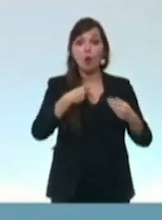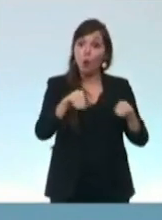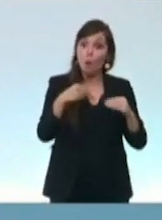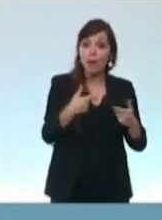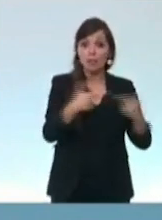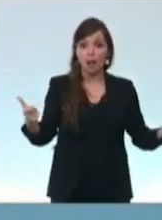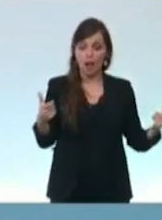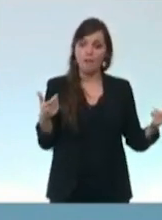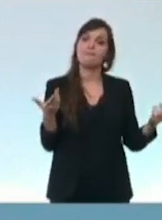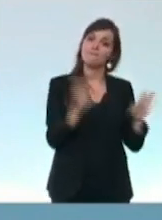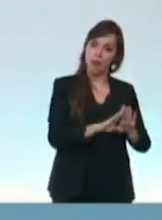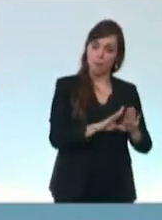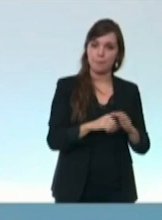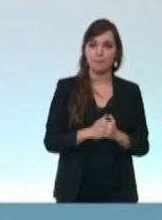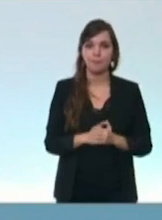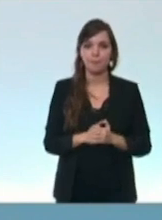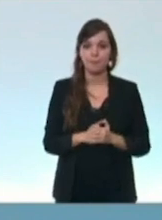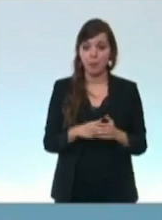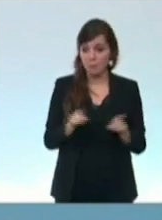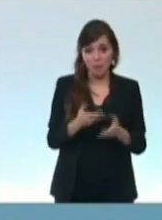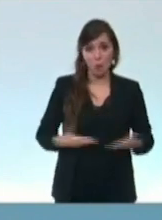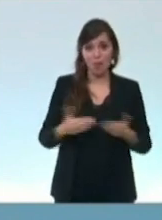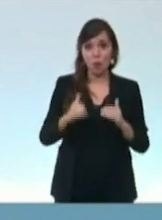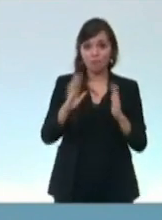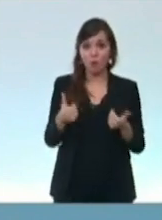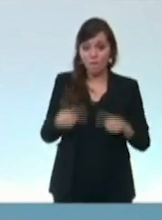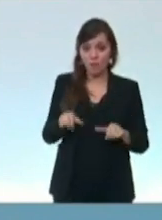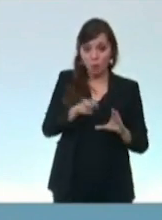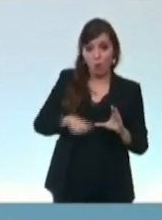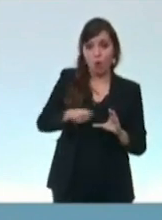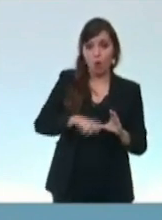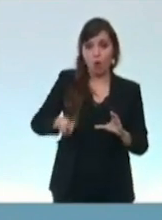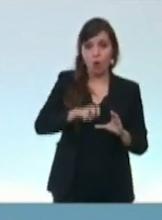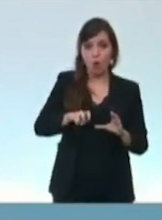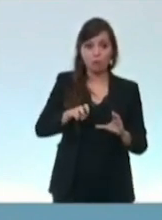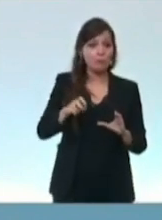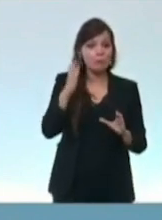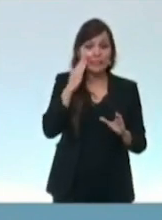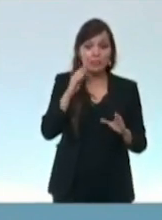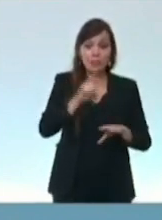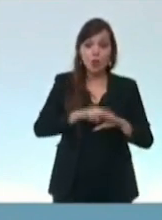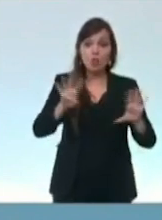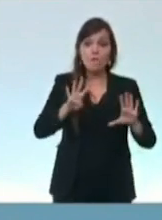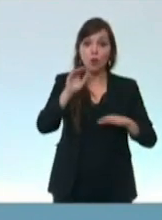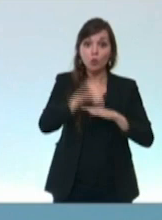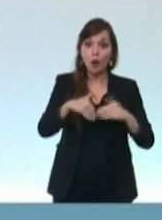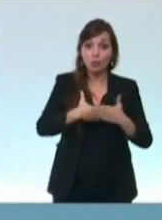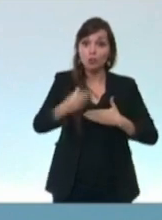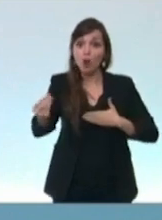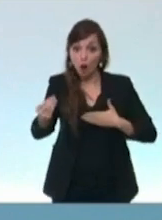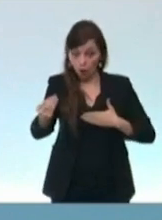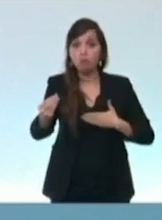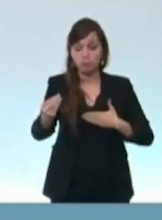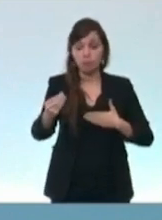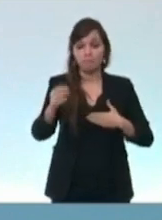comme pendant la période du confinement il faudra pour sortir après 21h vous munir d'une attestation prouvant